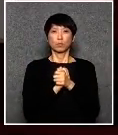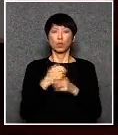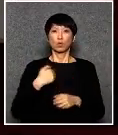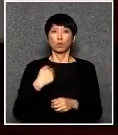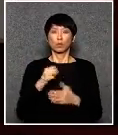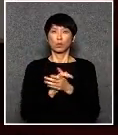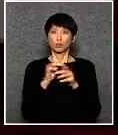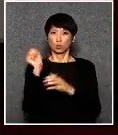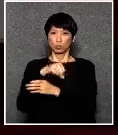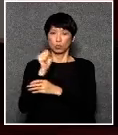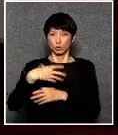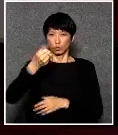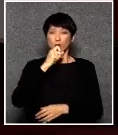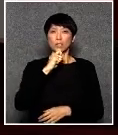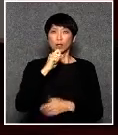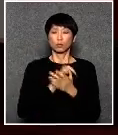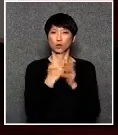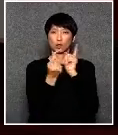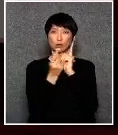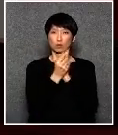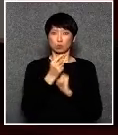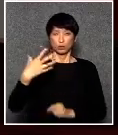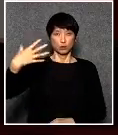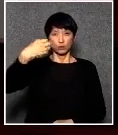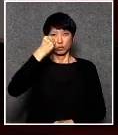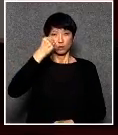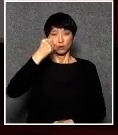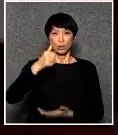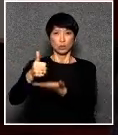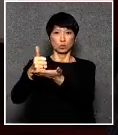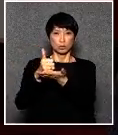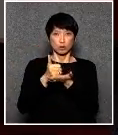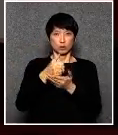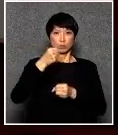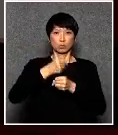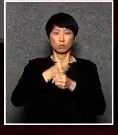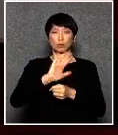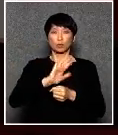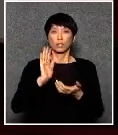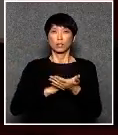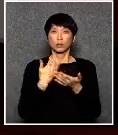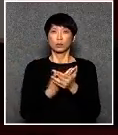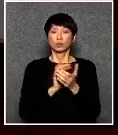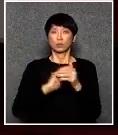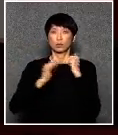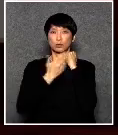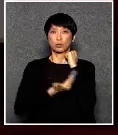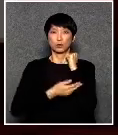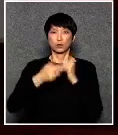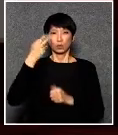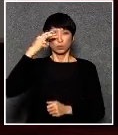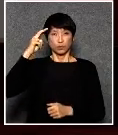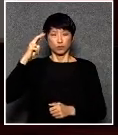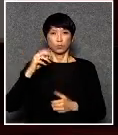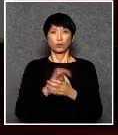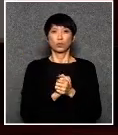同意權添。對於官員任免我就冇同意權，但係對於大法官、對於法官嘅任免呢度要行